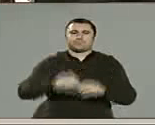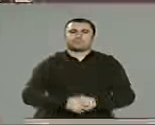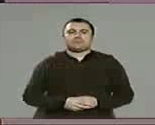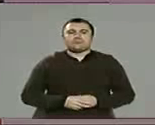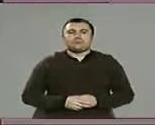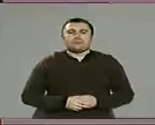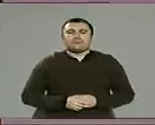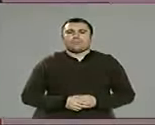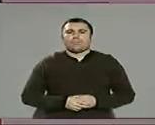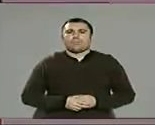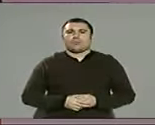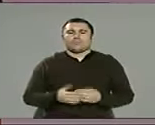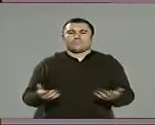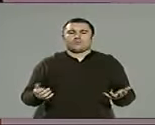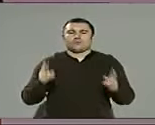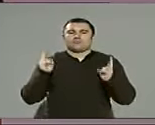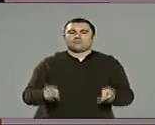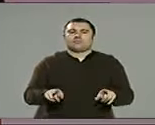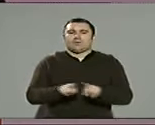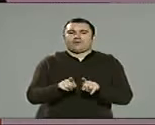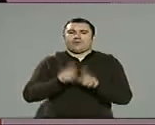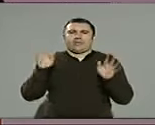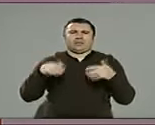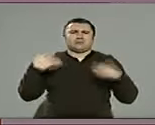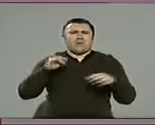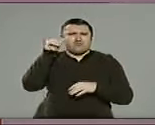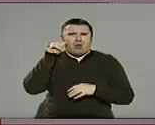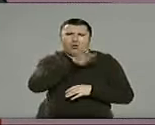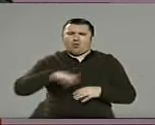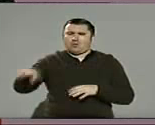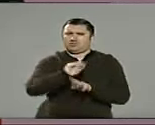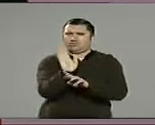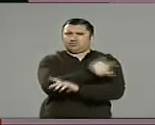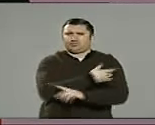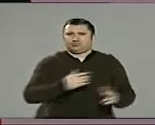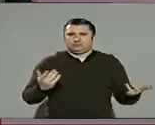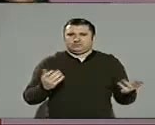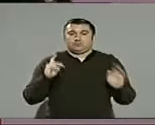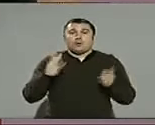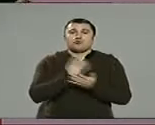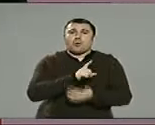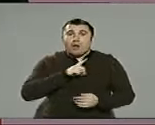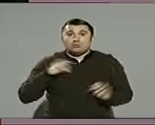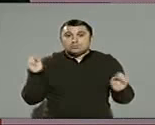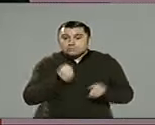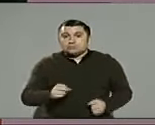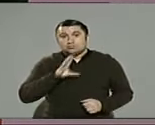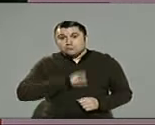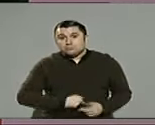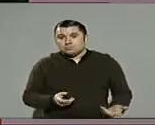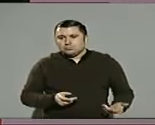Sie ist die braune Spinne im braunen Netz und es ist seit langem unerträglich, dass wir nur, weil die sich eine Partei